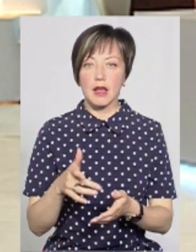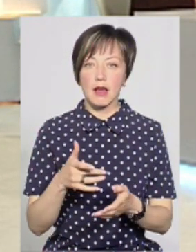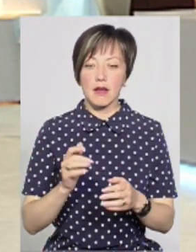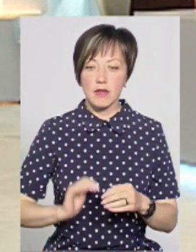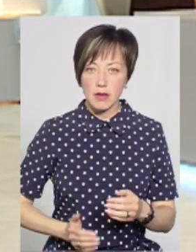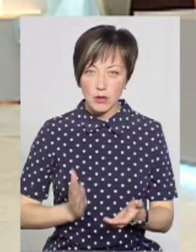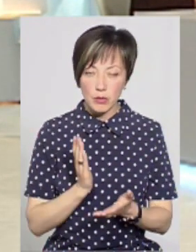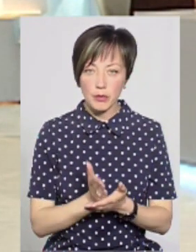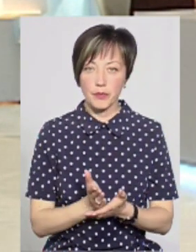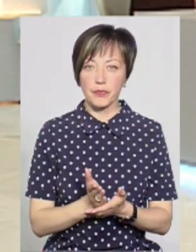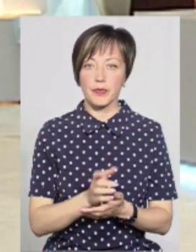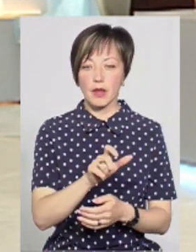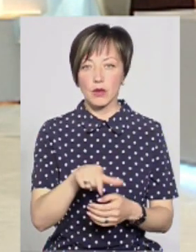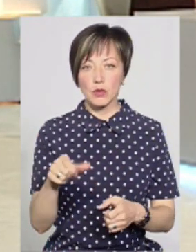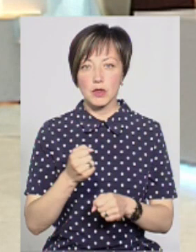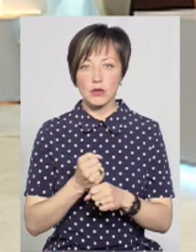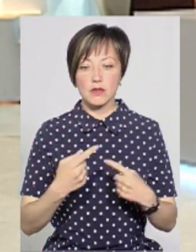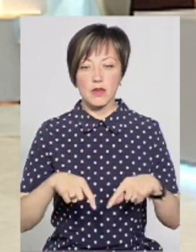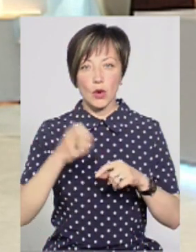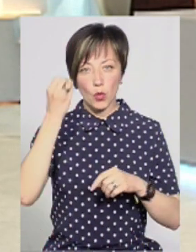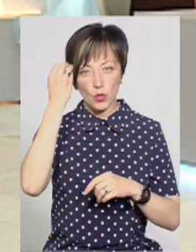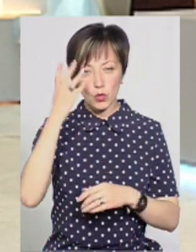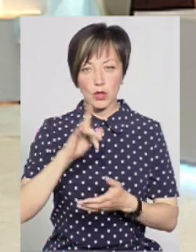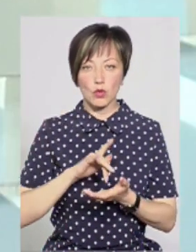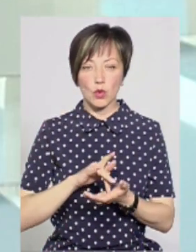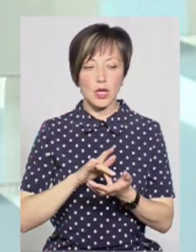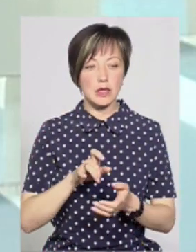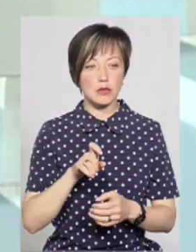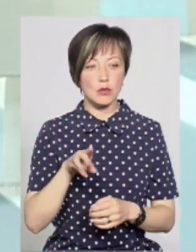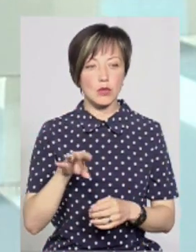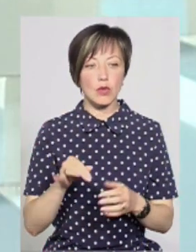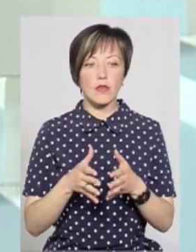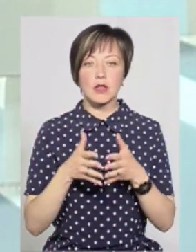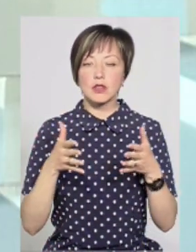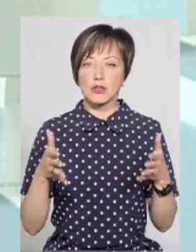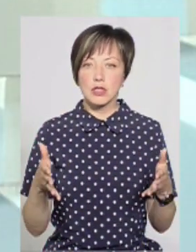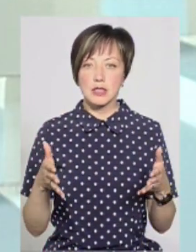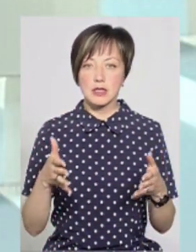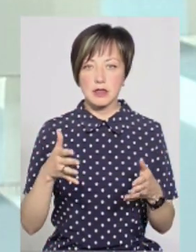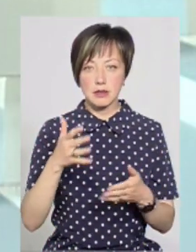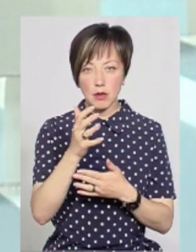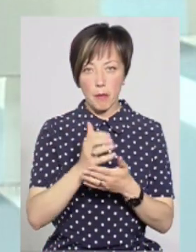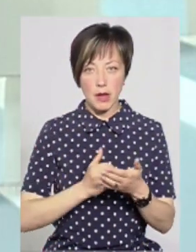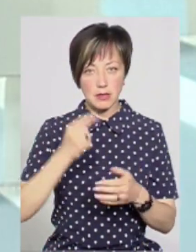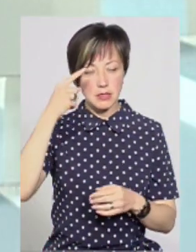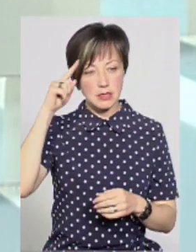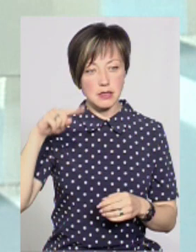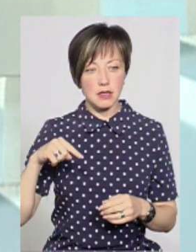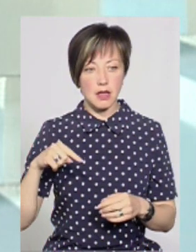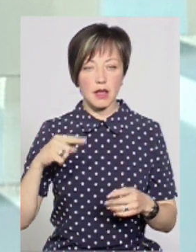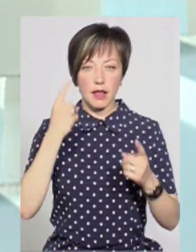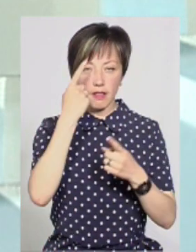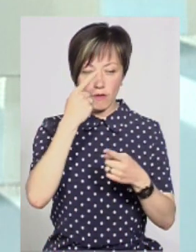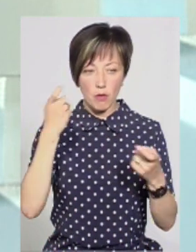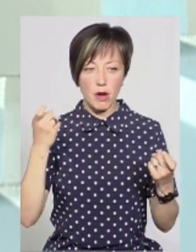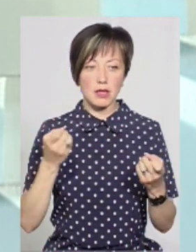туроператори, в них там є люди, які працюють в сфері культури і туризму, в них є величезний багаж знань,